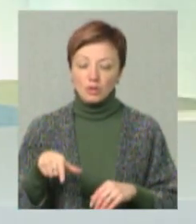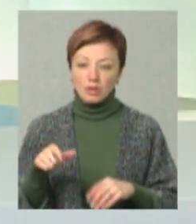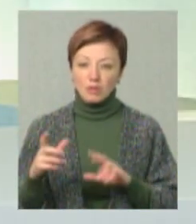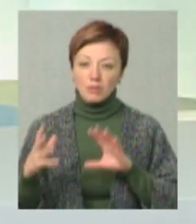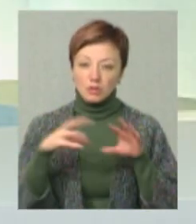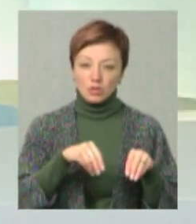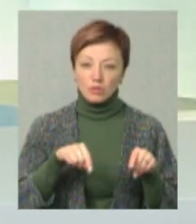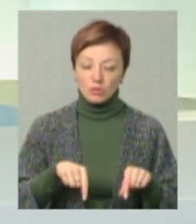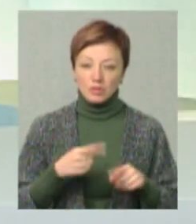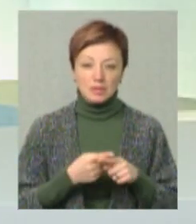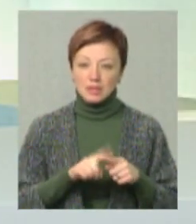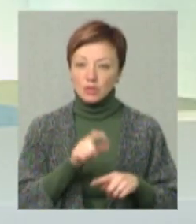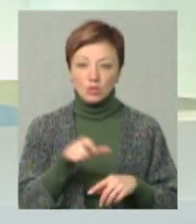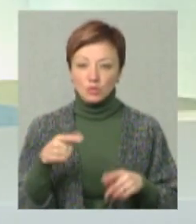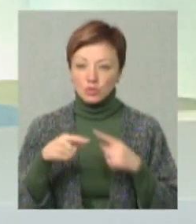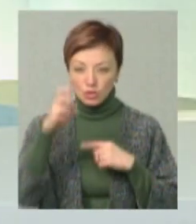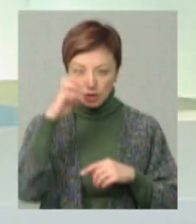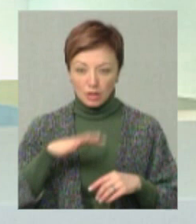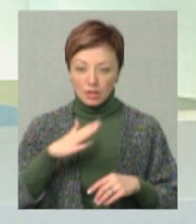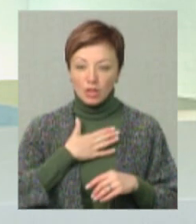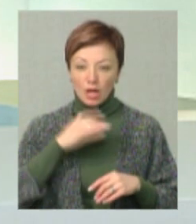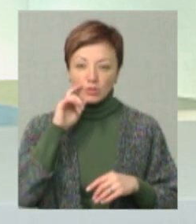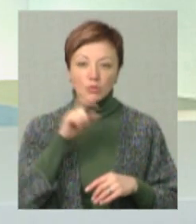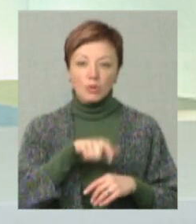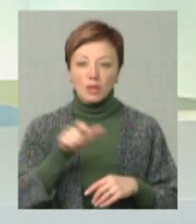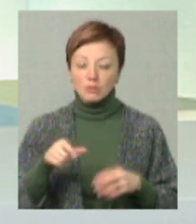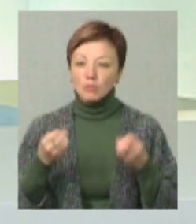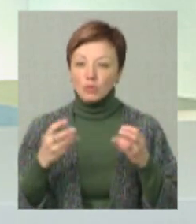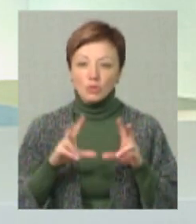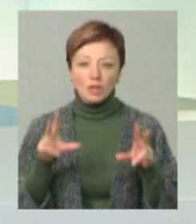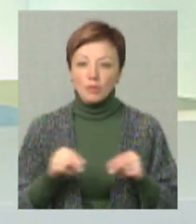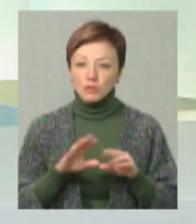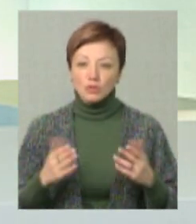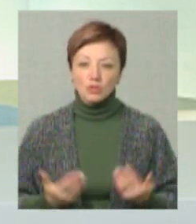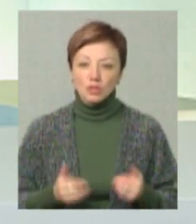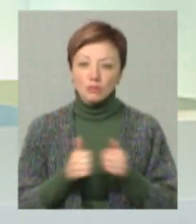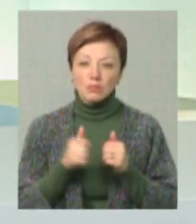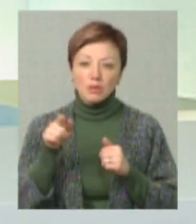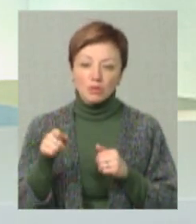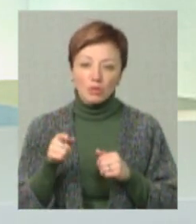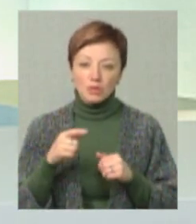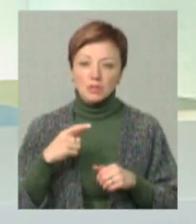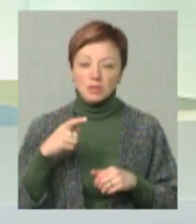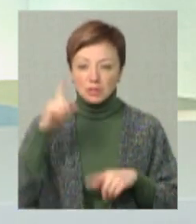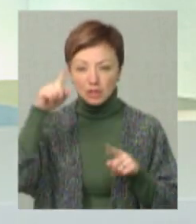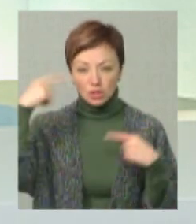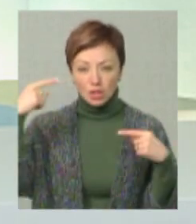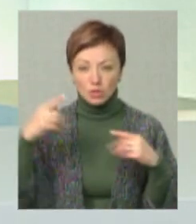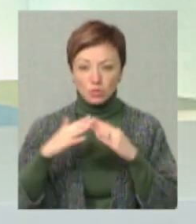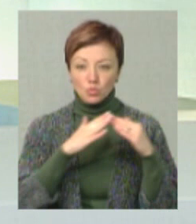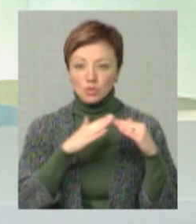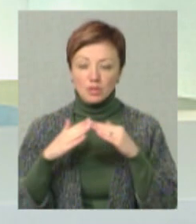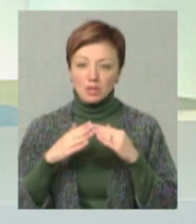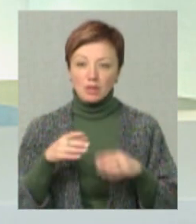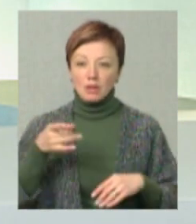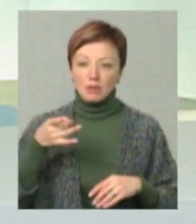які приїжджають до нас, це не люди з інших країн, це наші українці, яким просто не пощастило жити біля того скаженого сусіда, який